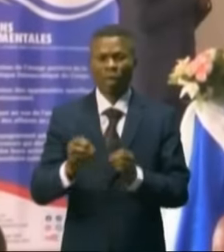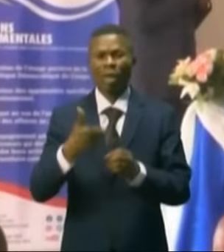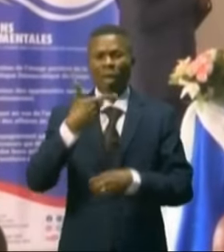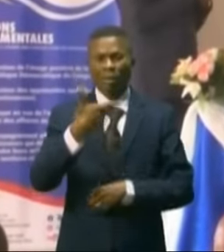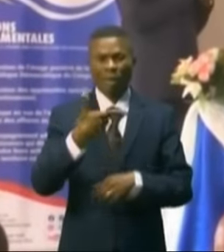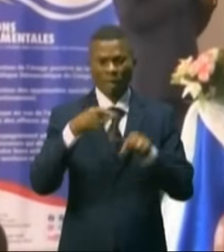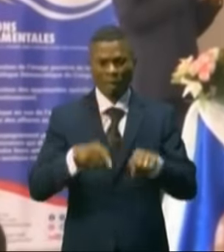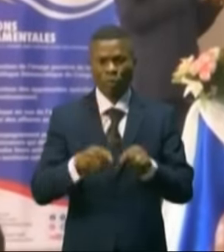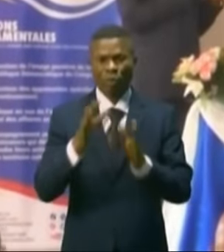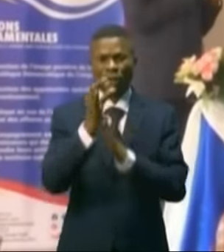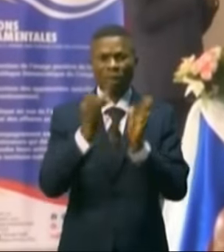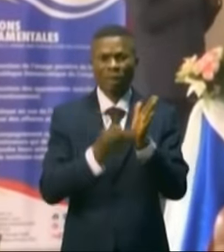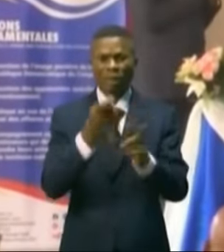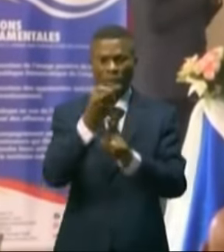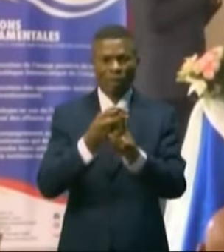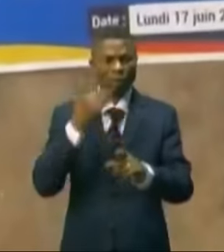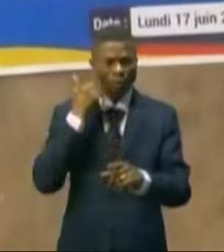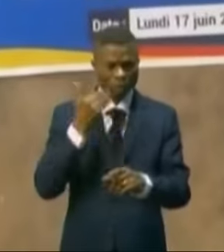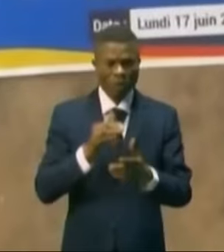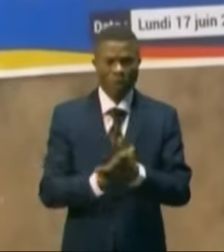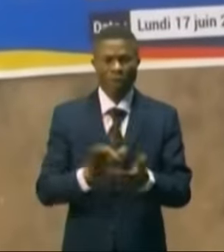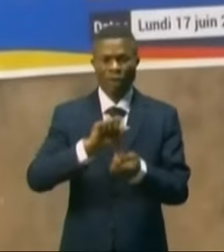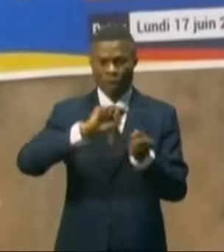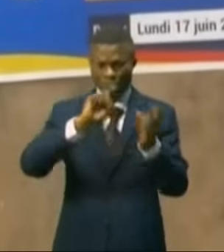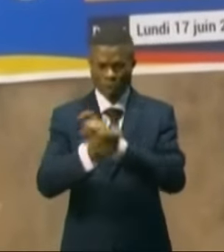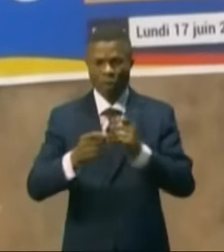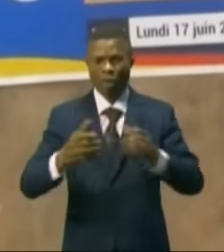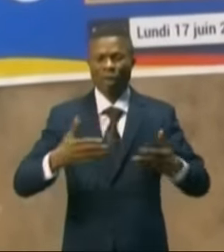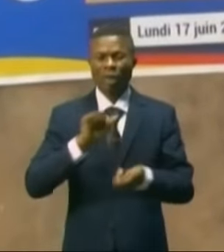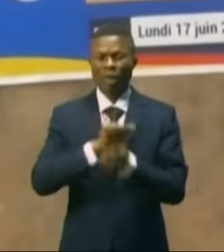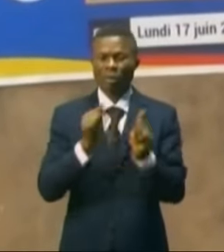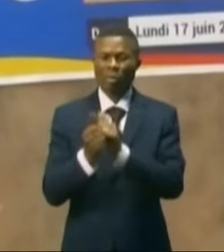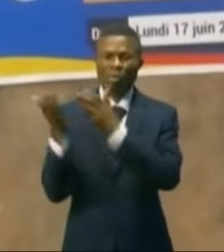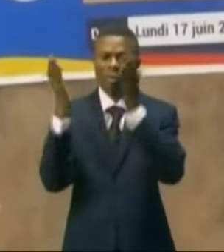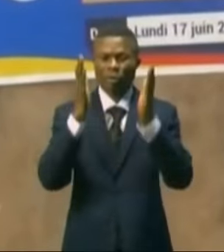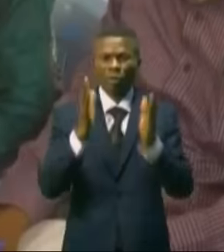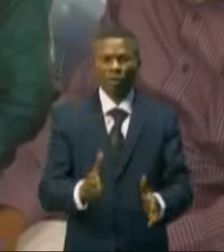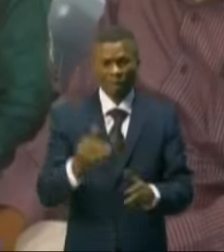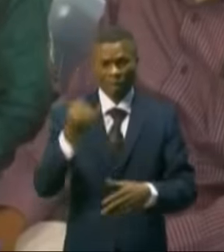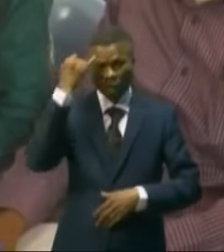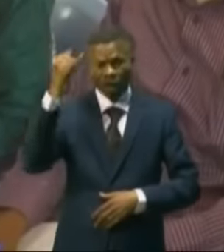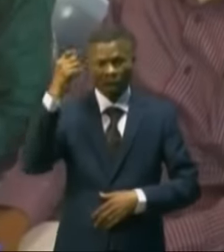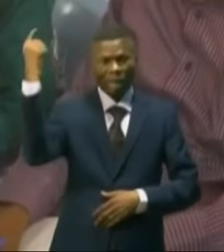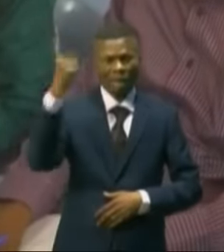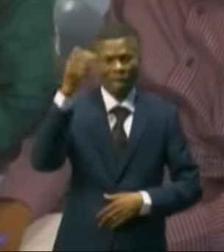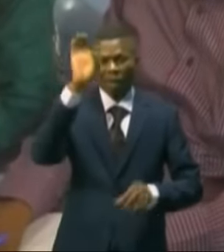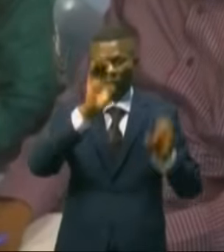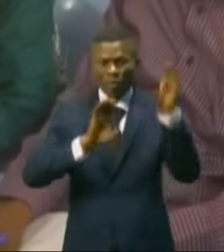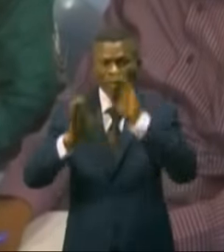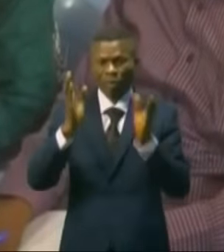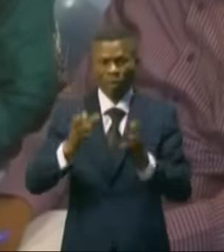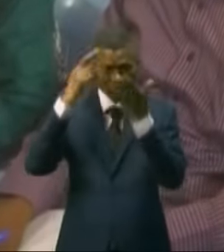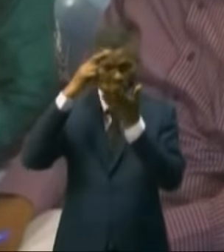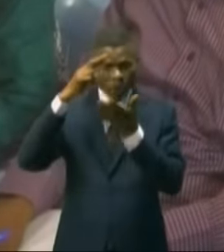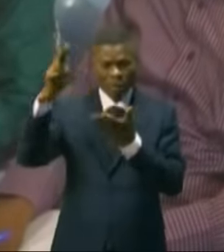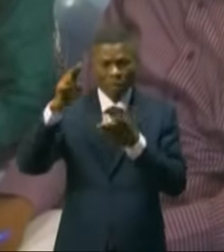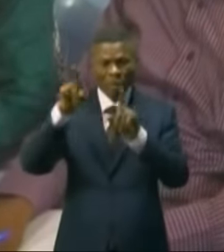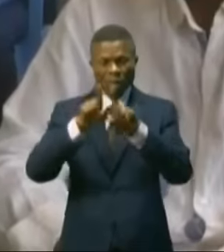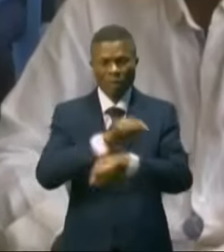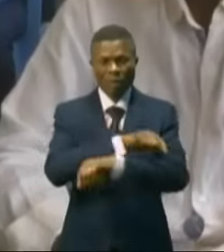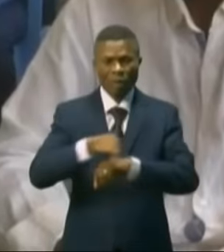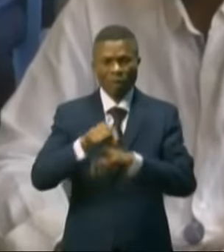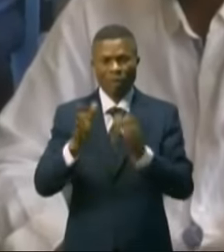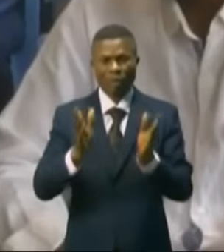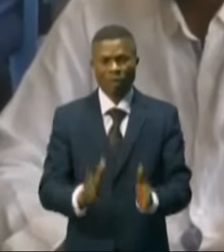un atelier de sensibilisation sur les réformes du climat des affaires à l'attention du monde scientifique, académique et